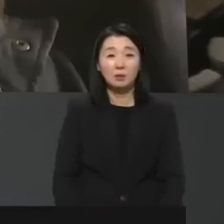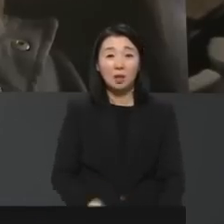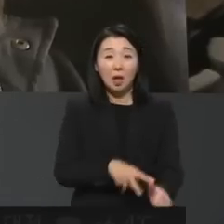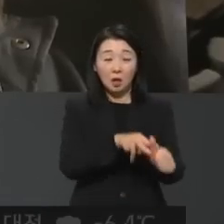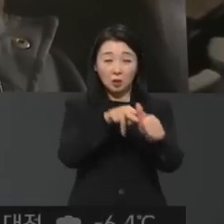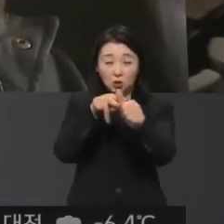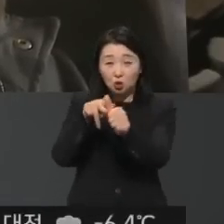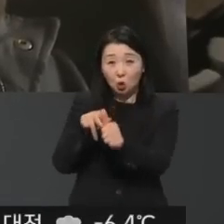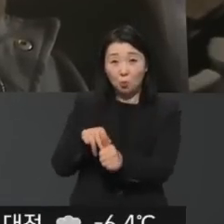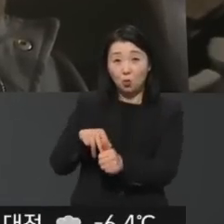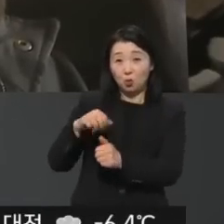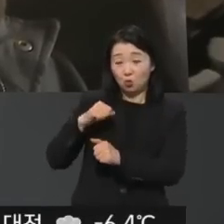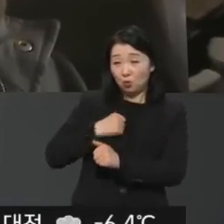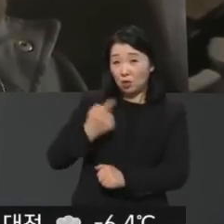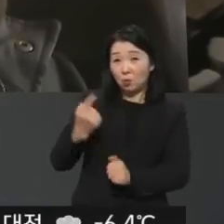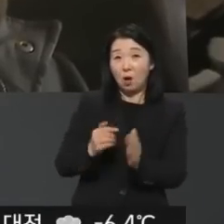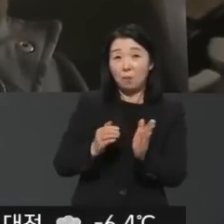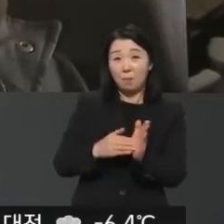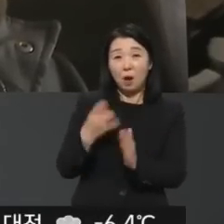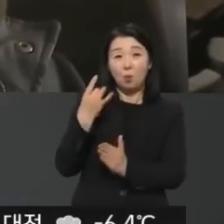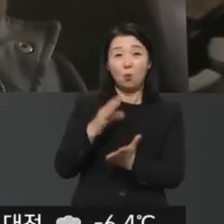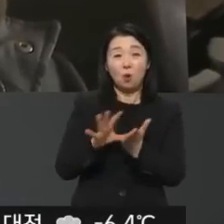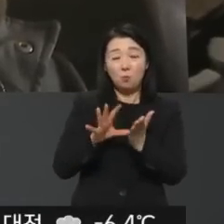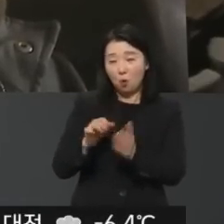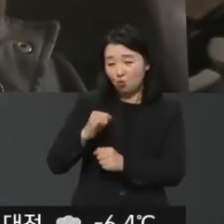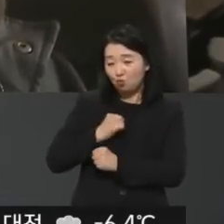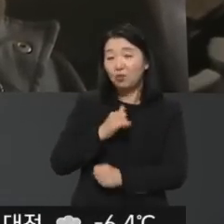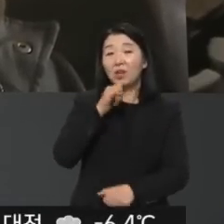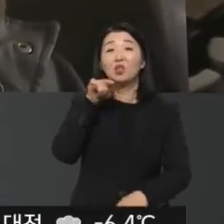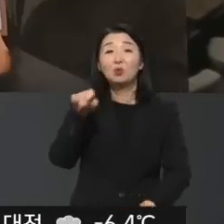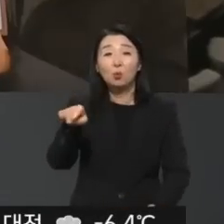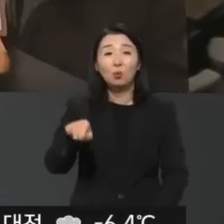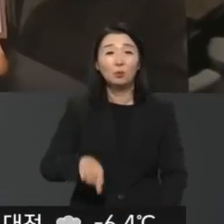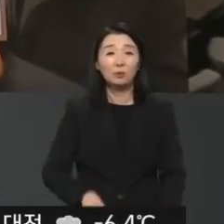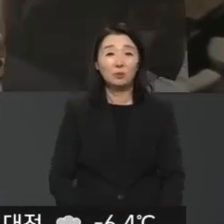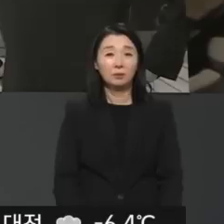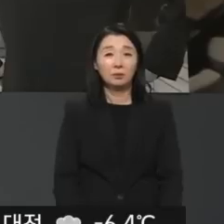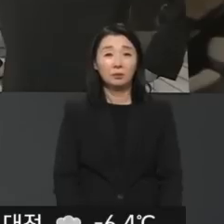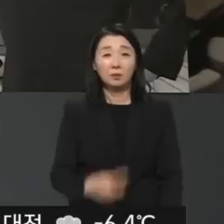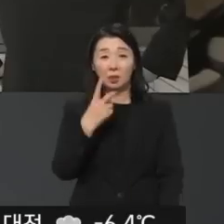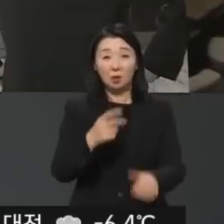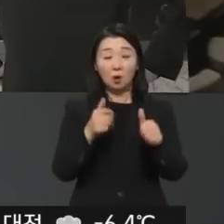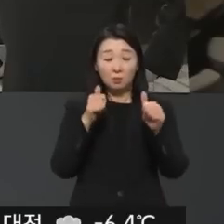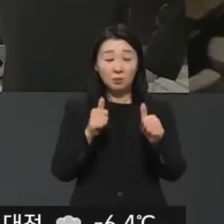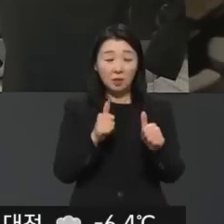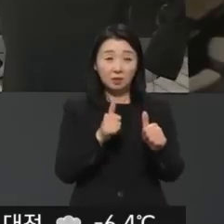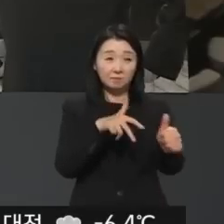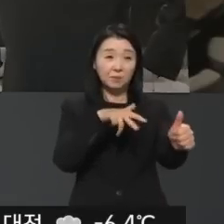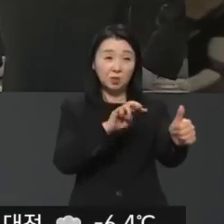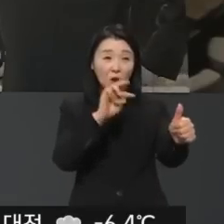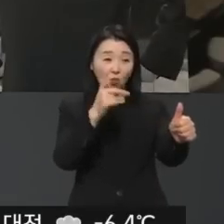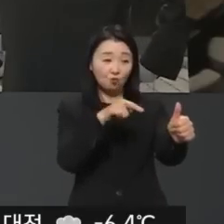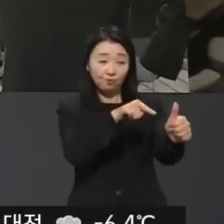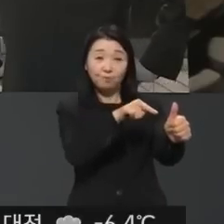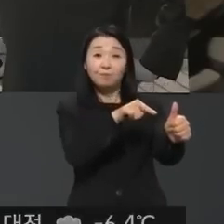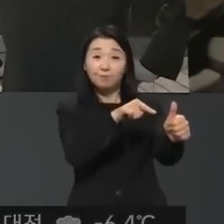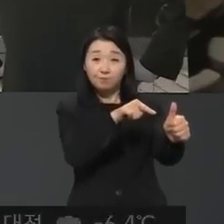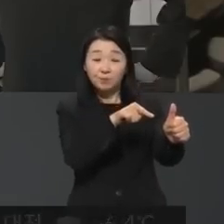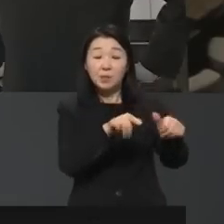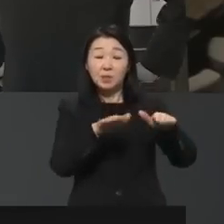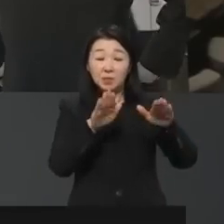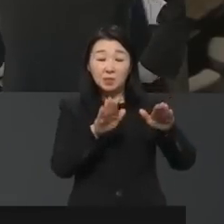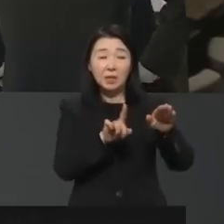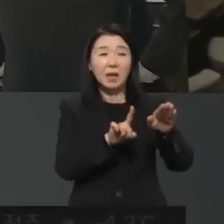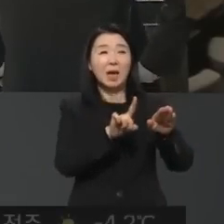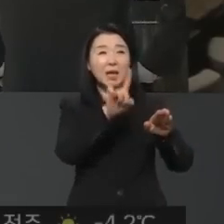첩보는 군에서 나왔고 원본 역시 군에 남아있기 때문이라고 설명했는데요. 검찰은 서훈 전 실장이 아직까지는